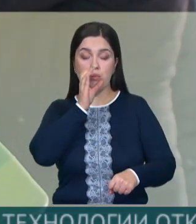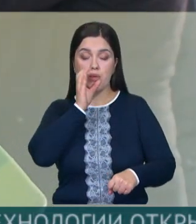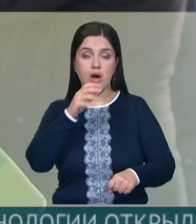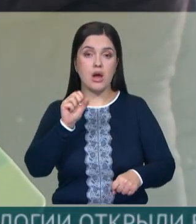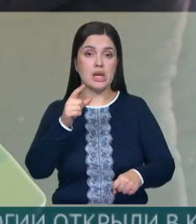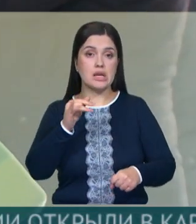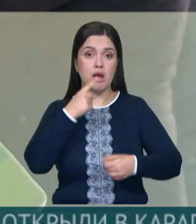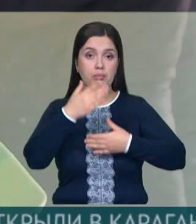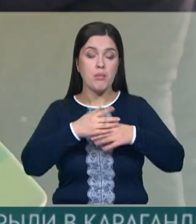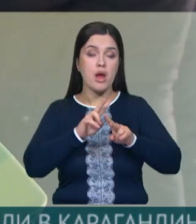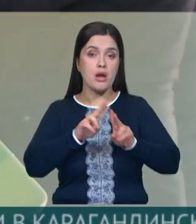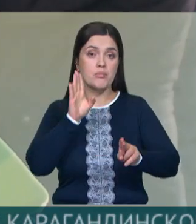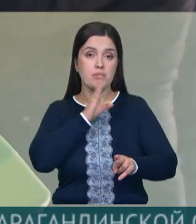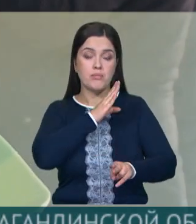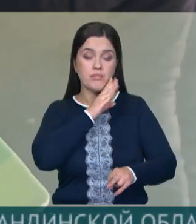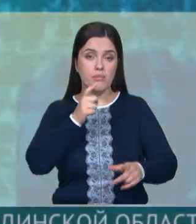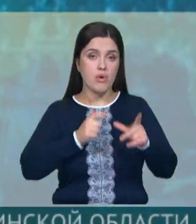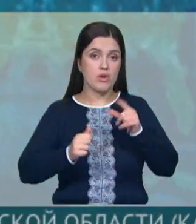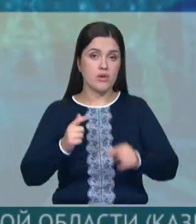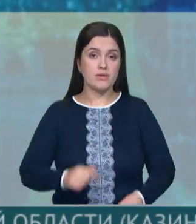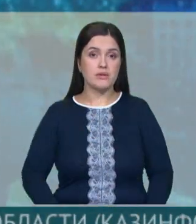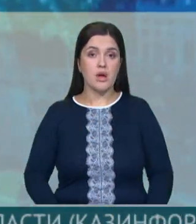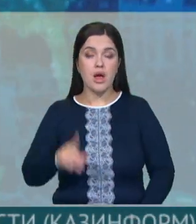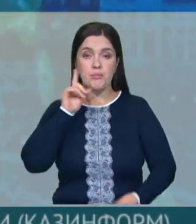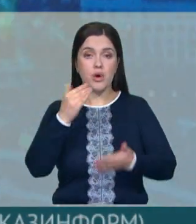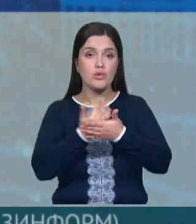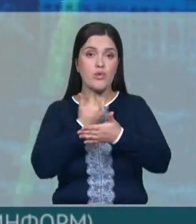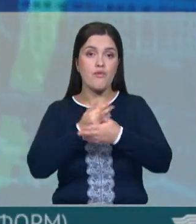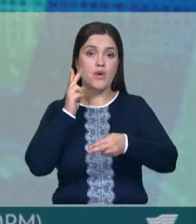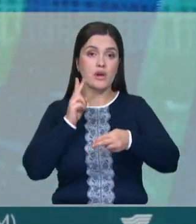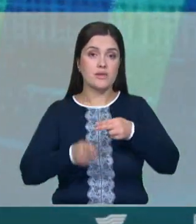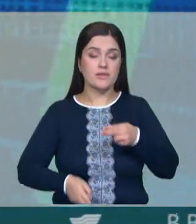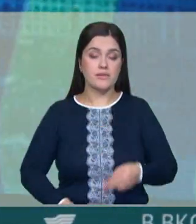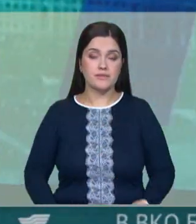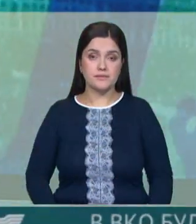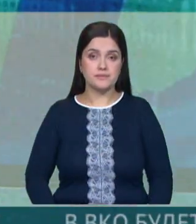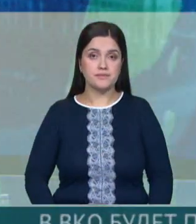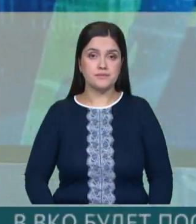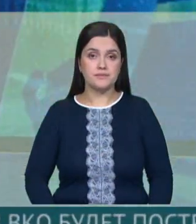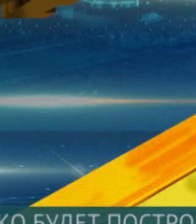приближено к материнскому молоку. К этому часу у нас все. До свидания.